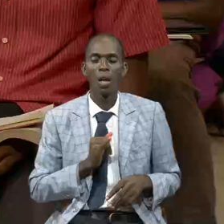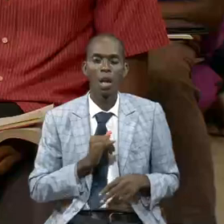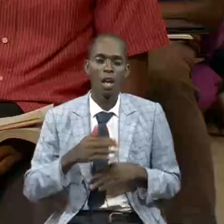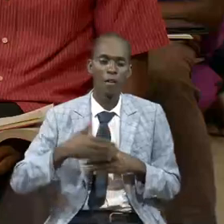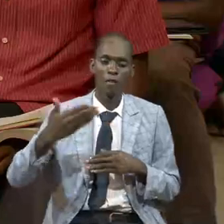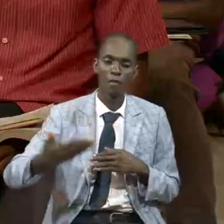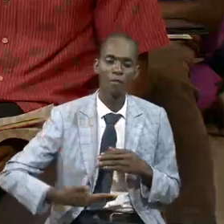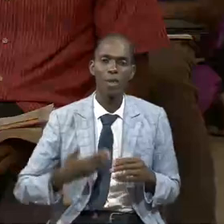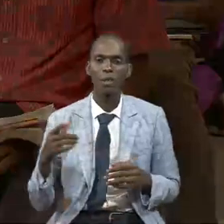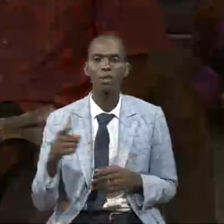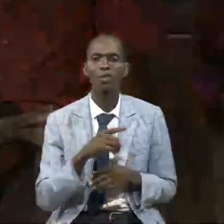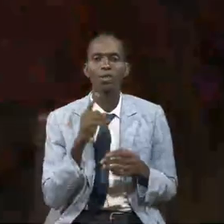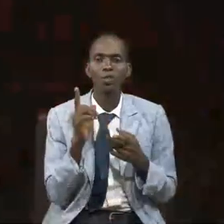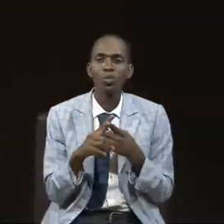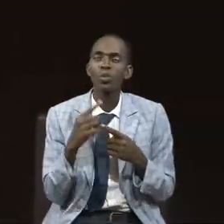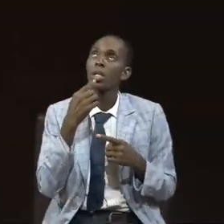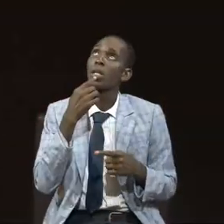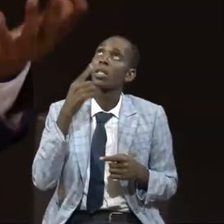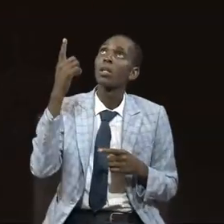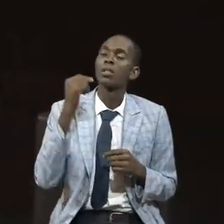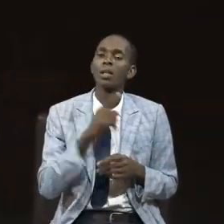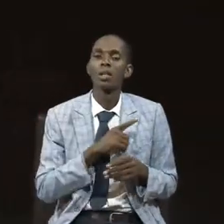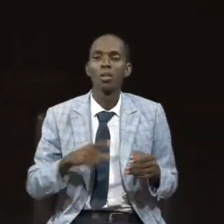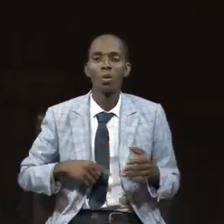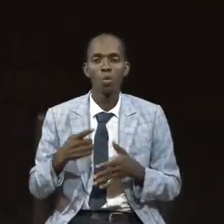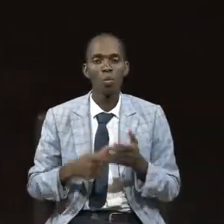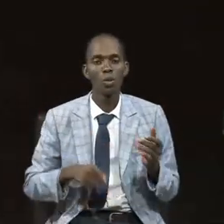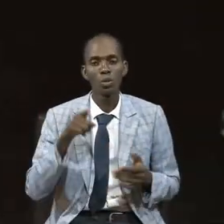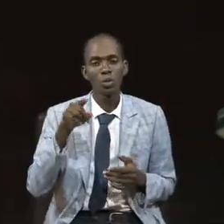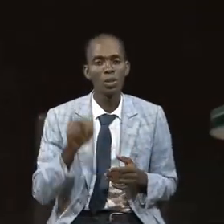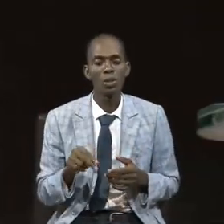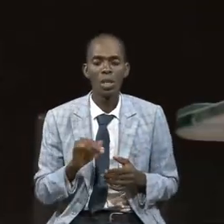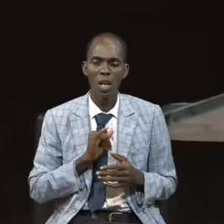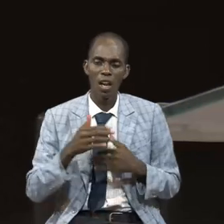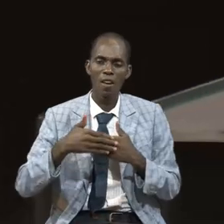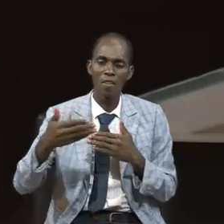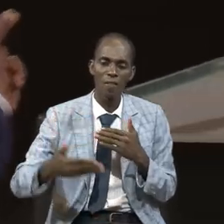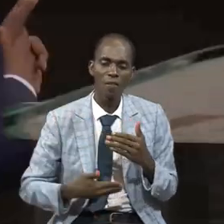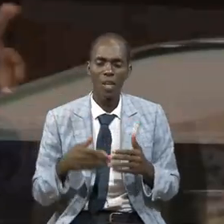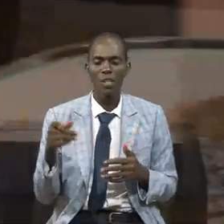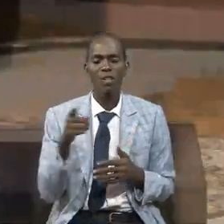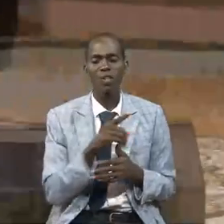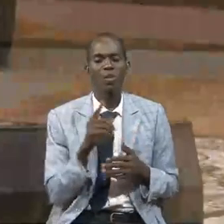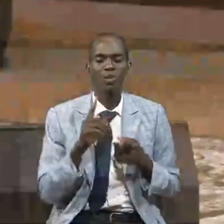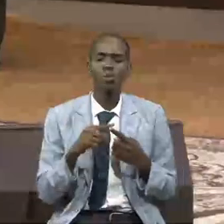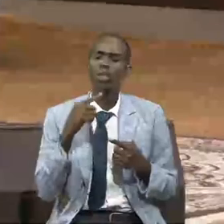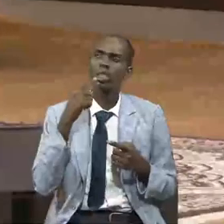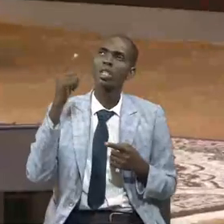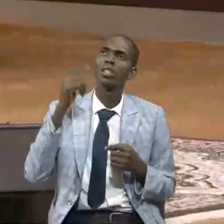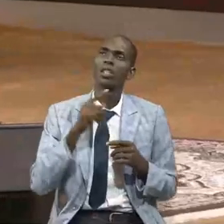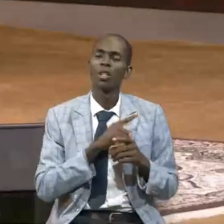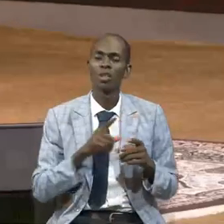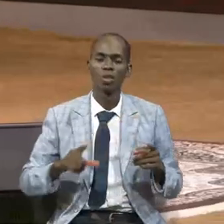vous invite au Seigneur, pour dire au Seigneur, que je vous invite à dire au Seigneur que son